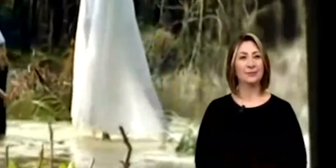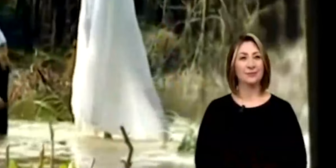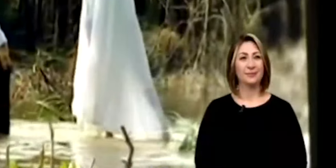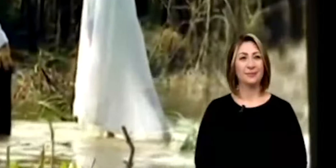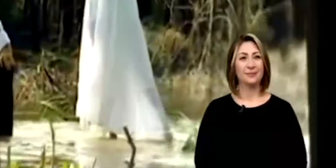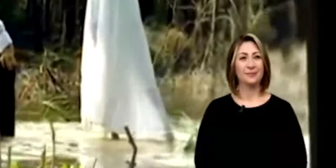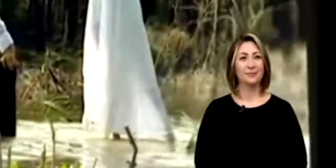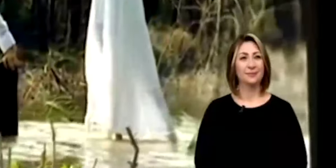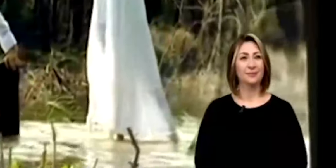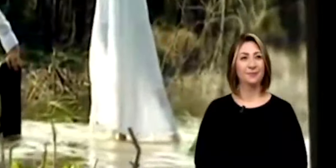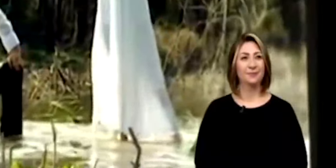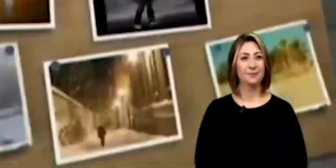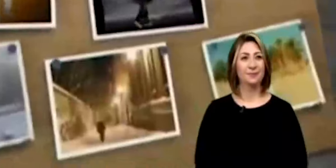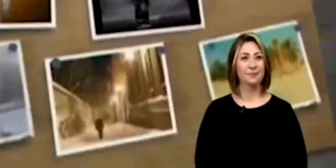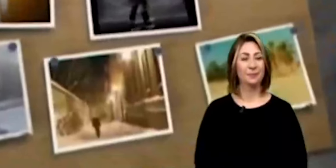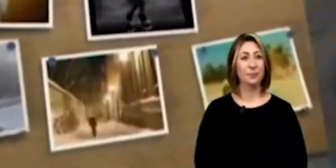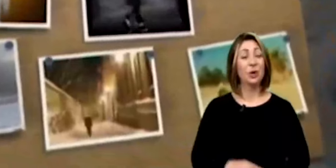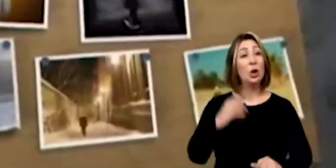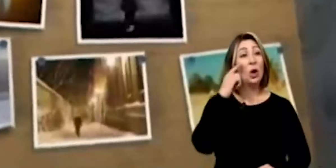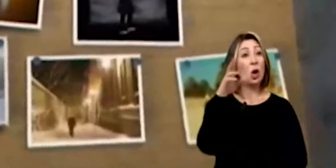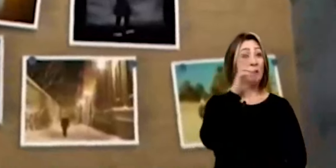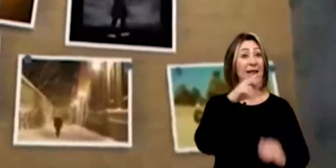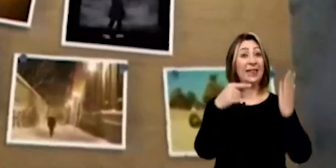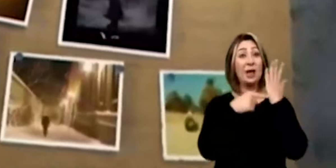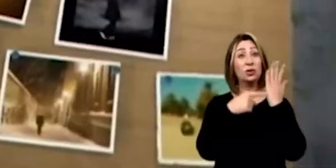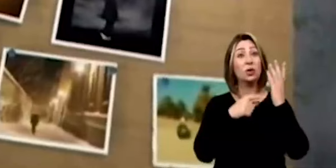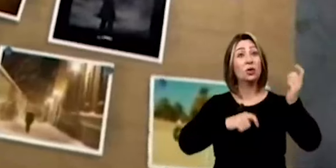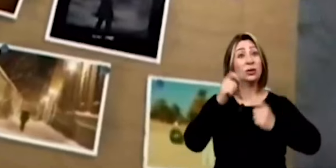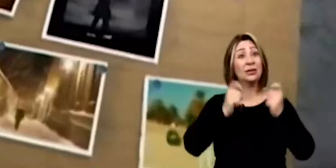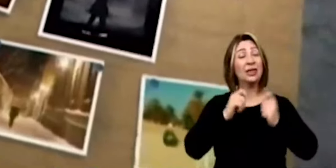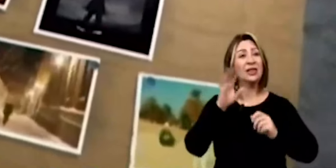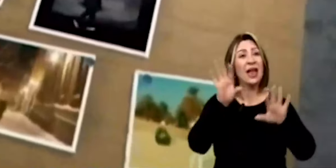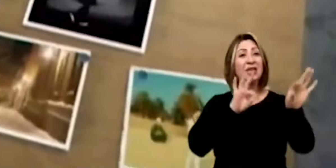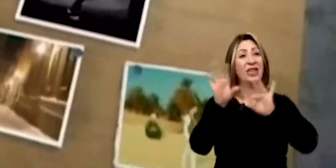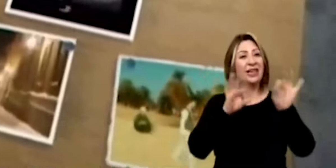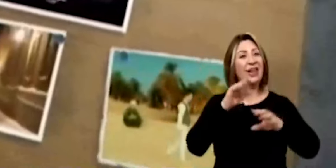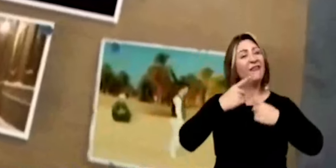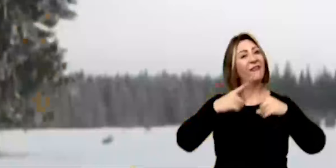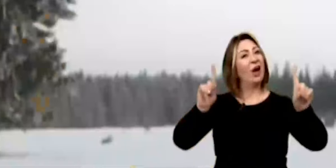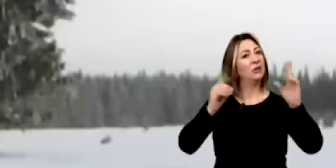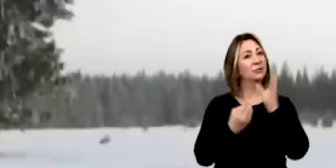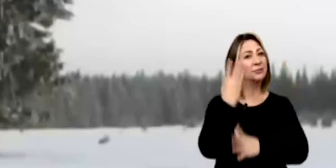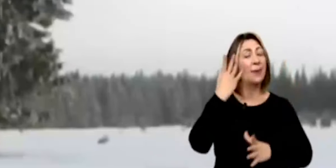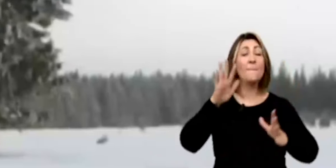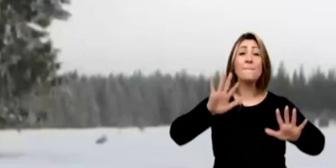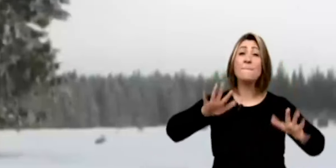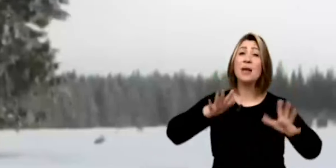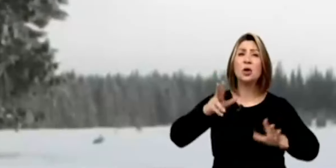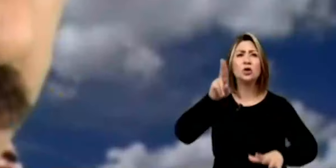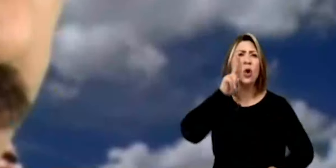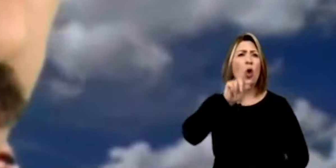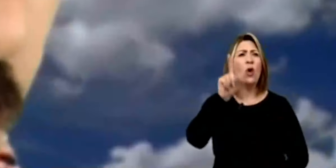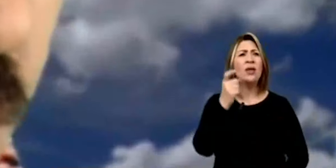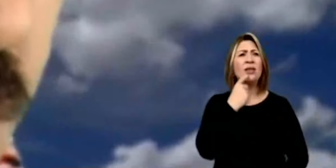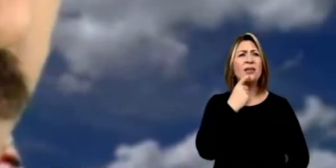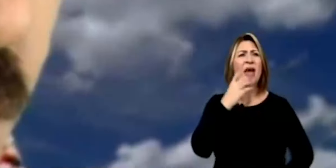bana gel. Görsel teknolojilerin kullanımına dair tercihlerinde fark yarattın ve belki de son 10